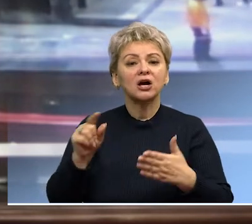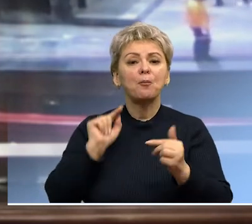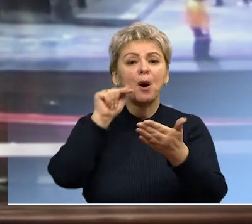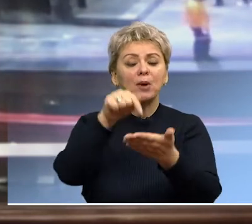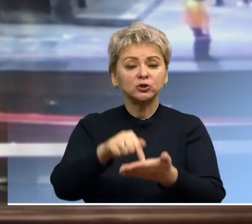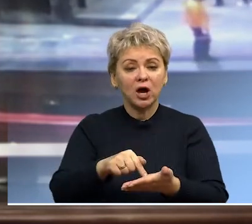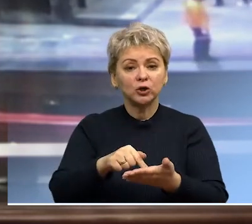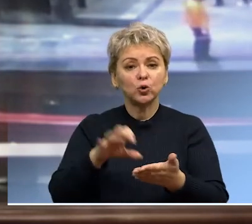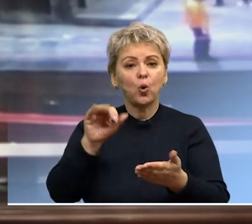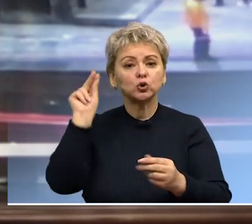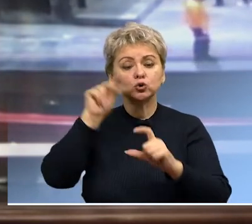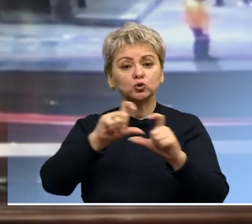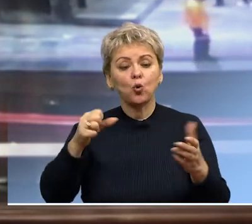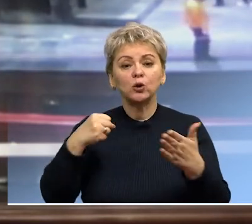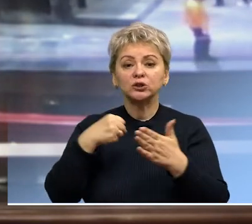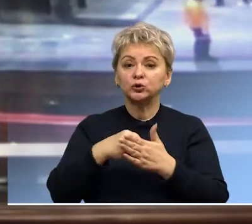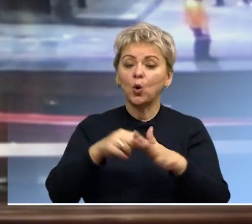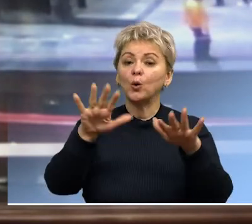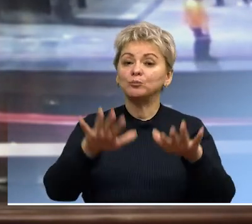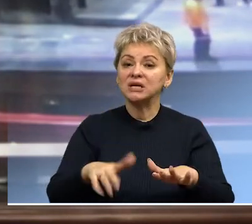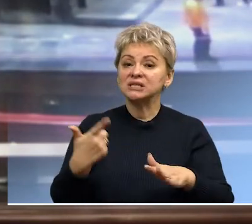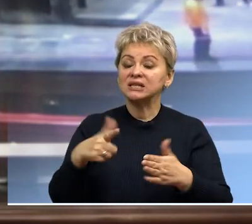они добираются от школы до